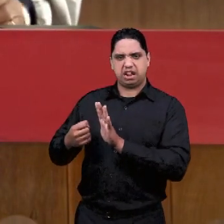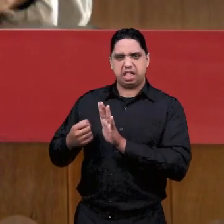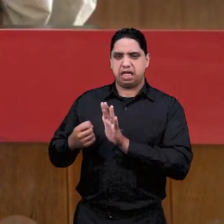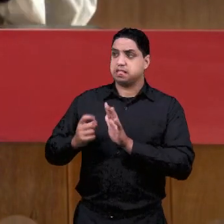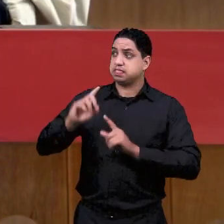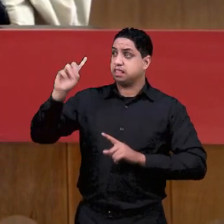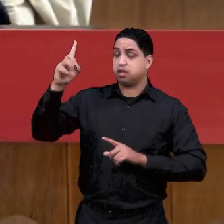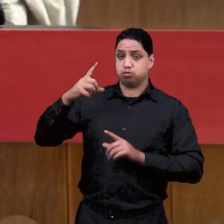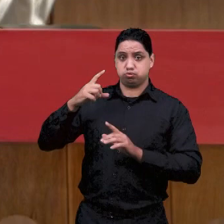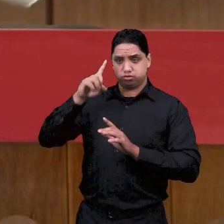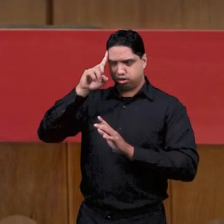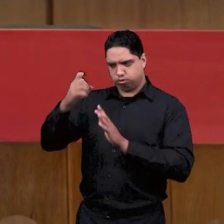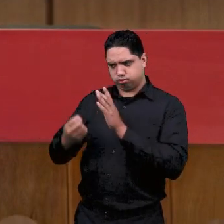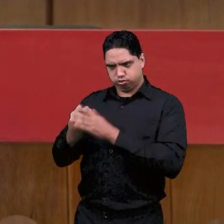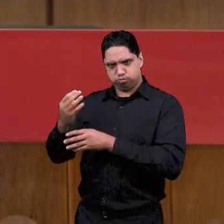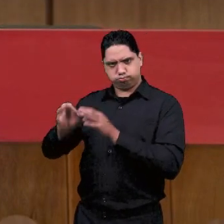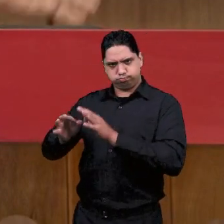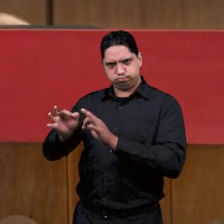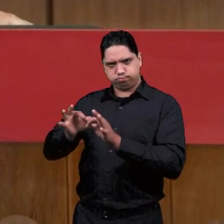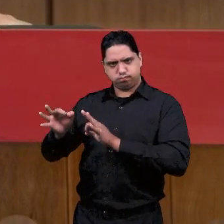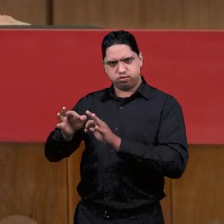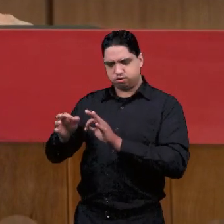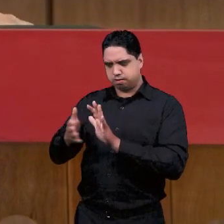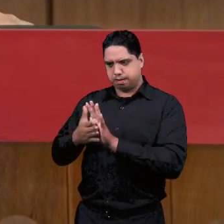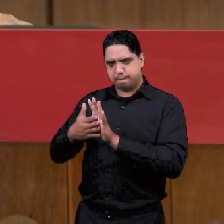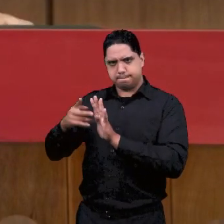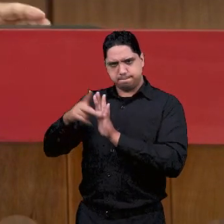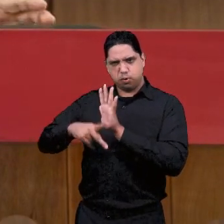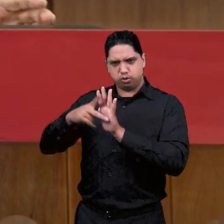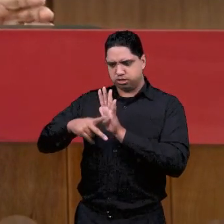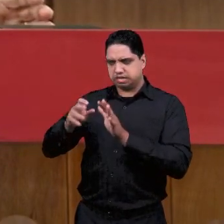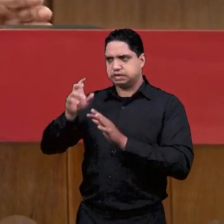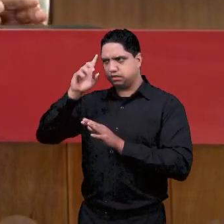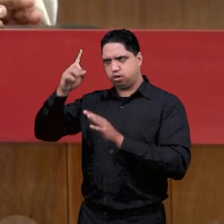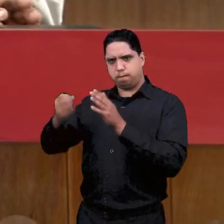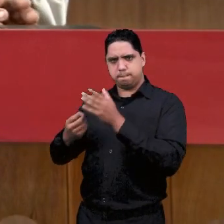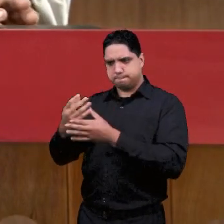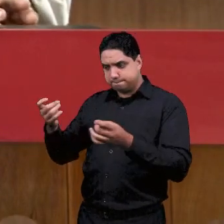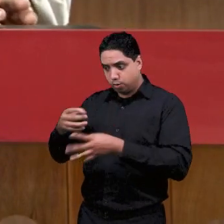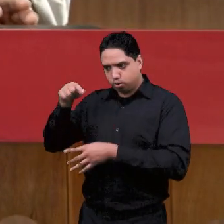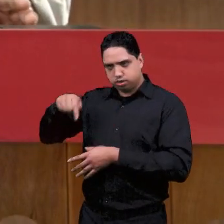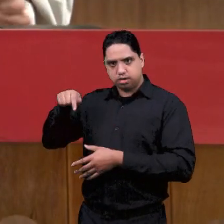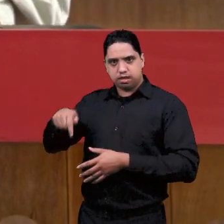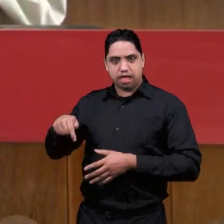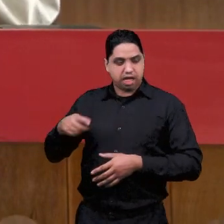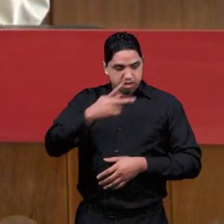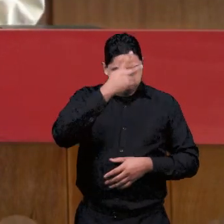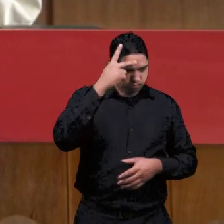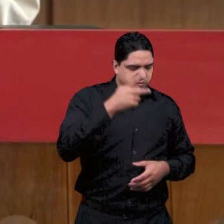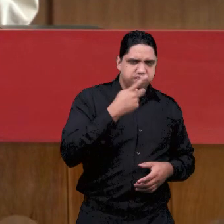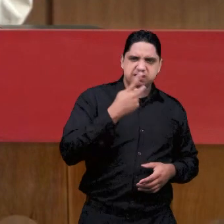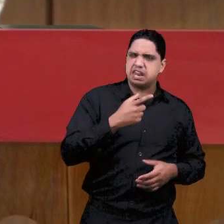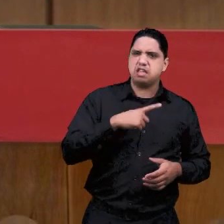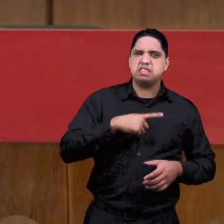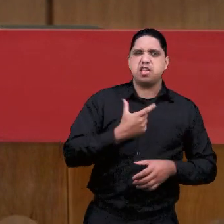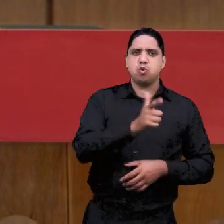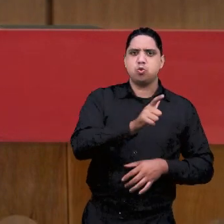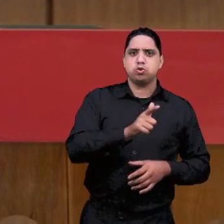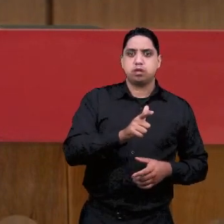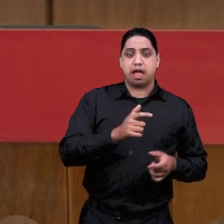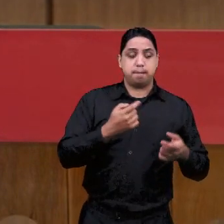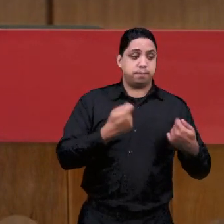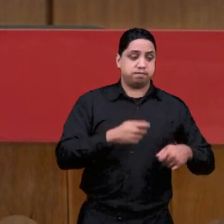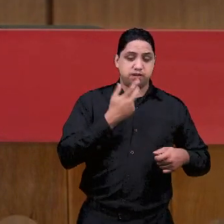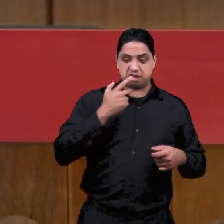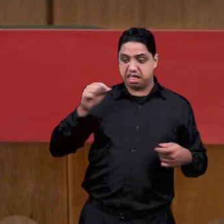elles créent une religion. Quel est le problème? Vous savez pourquoi? Parce que la Bible, pour eux, c'est de l'intérêt. Un petit morceau ici,